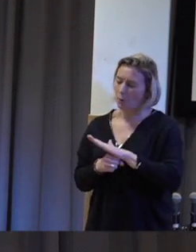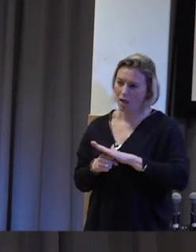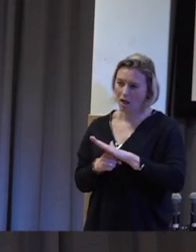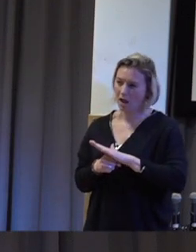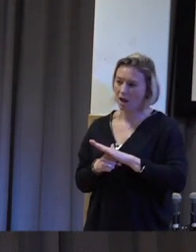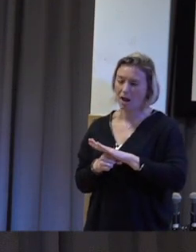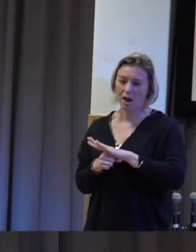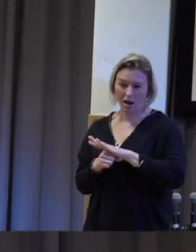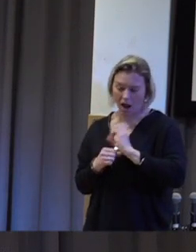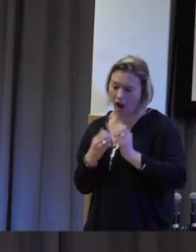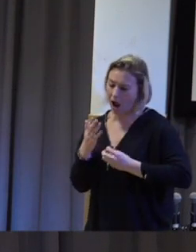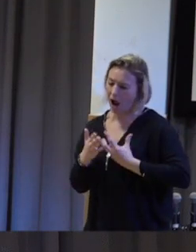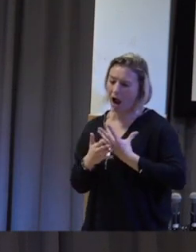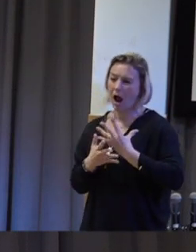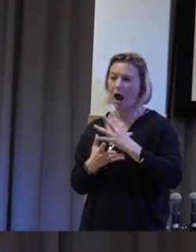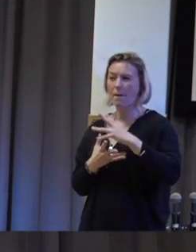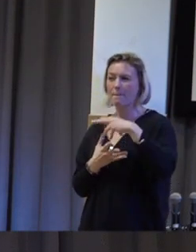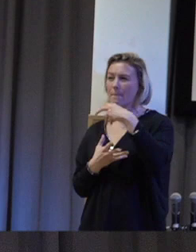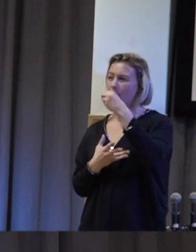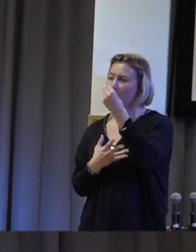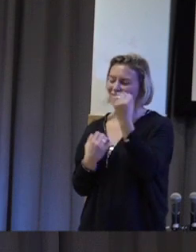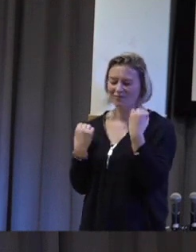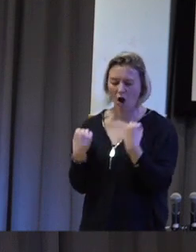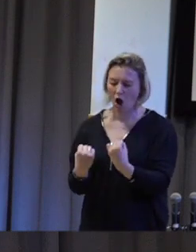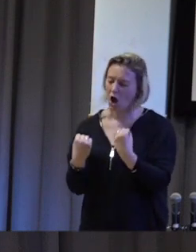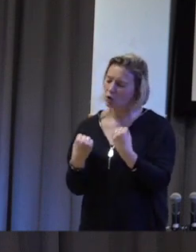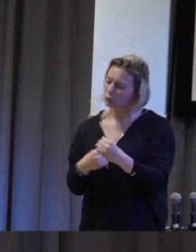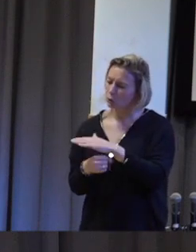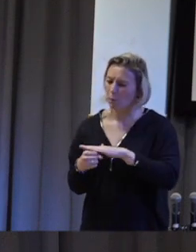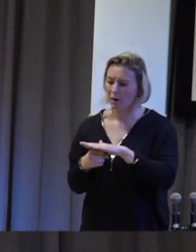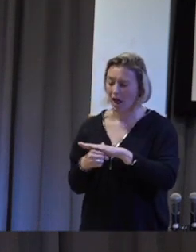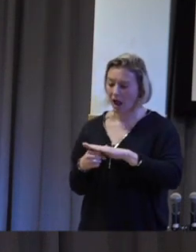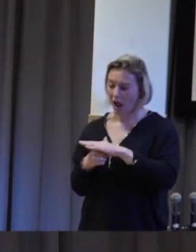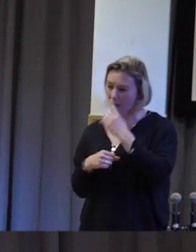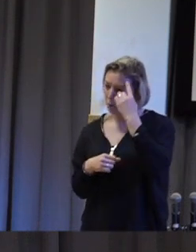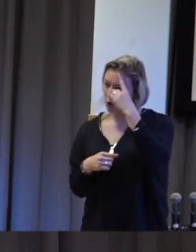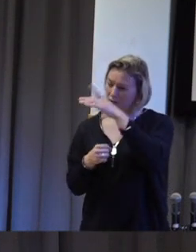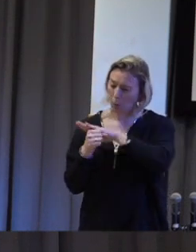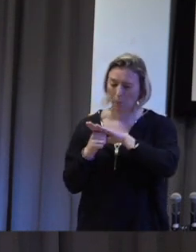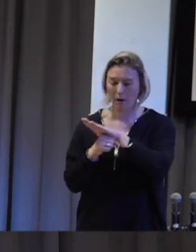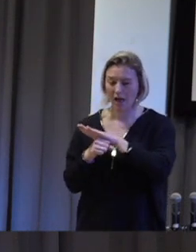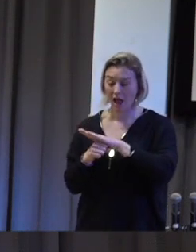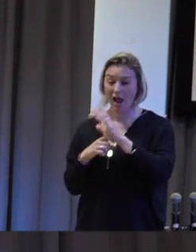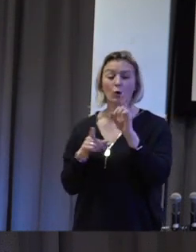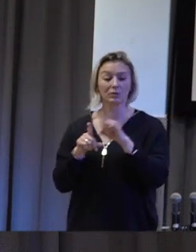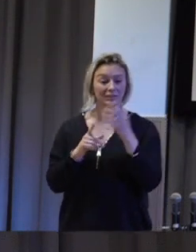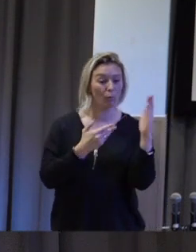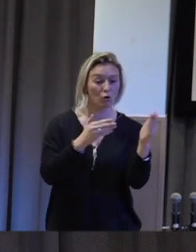de toute ton âme, de toute ta force et de toute ta pensée et ton prochain comme